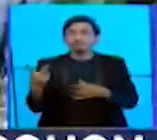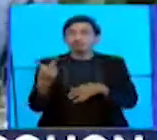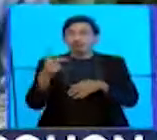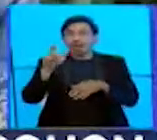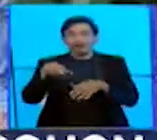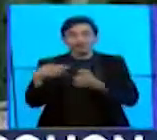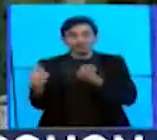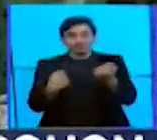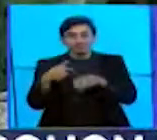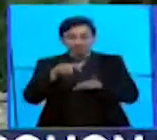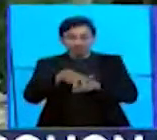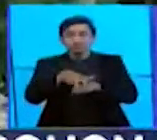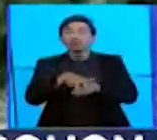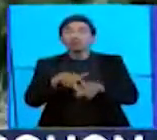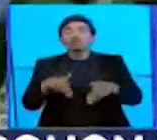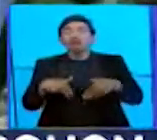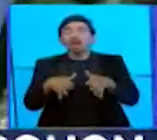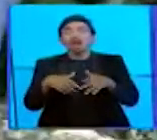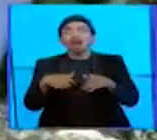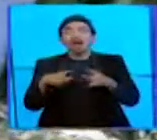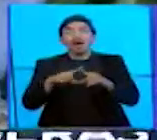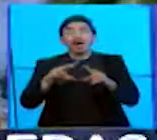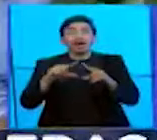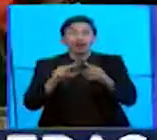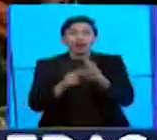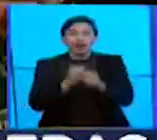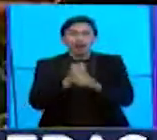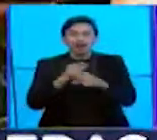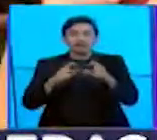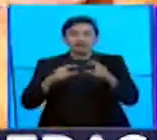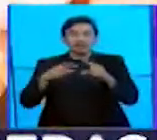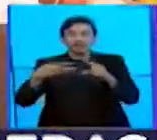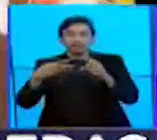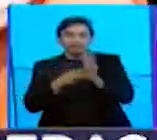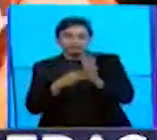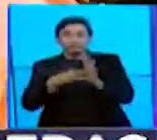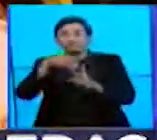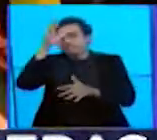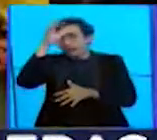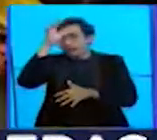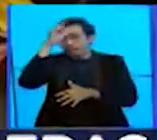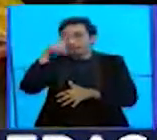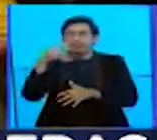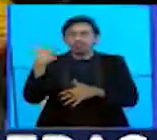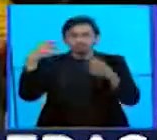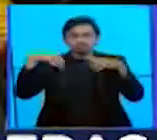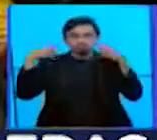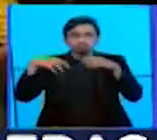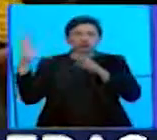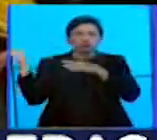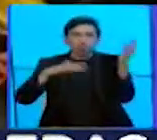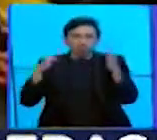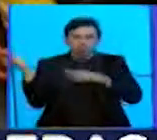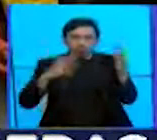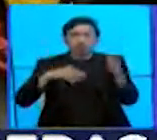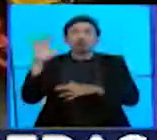Jalan Raya Sibetan Karangasem, Bali, saat hujan deras disertai angin kencang. Naas tiba-tiba sebuah pohon tumbang dan menimpa bagian